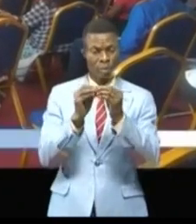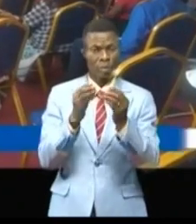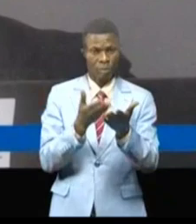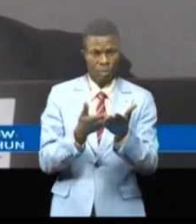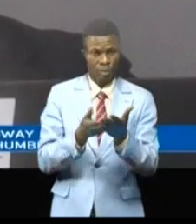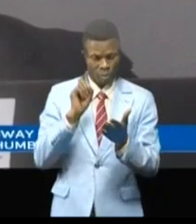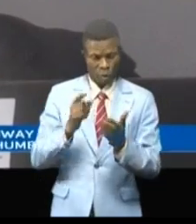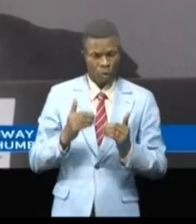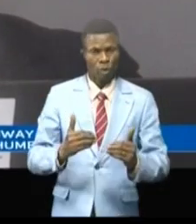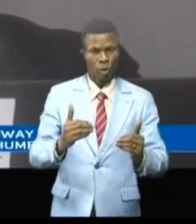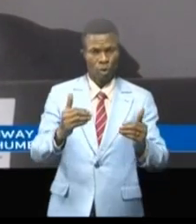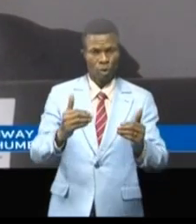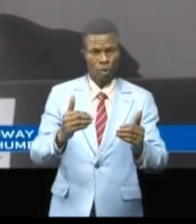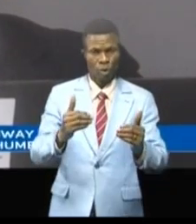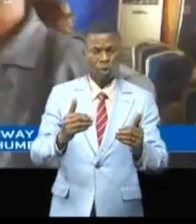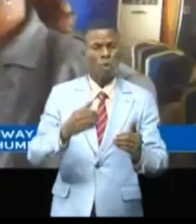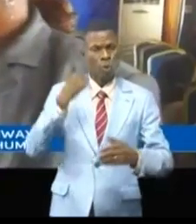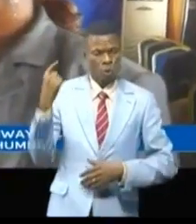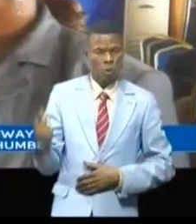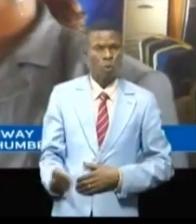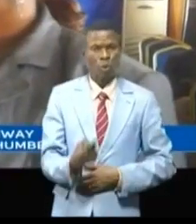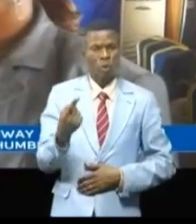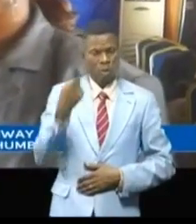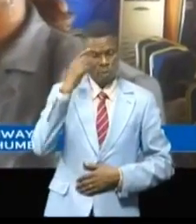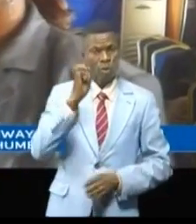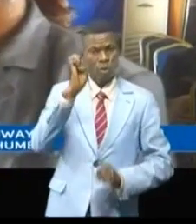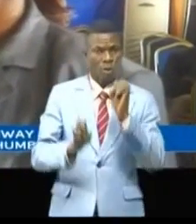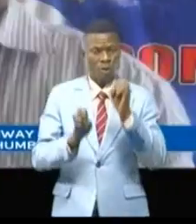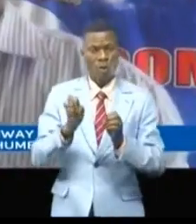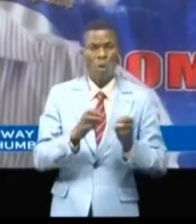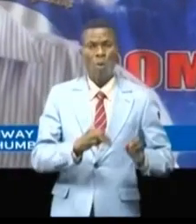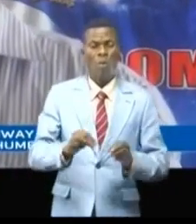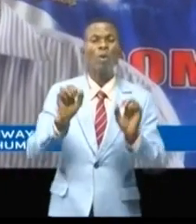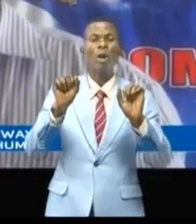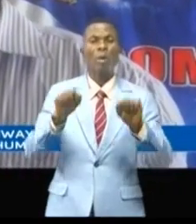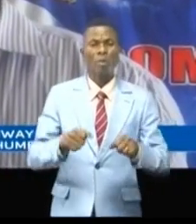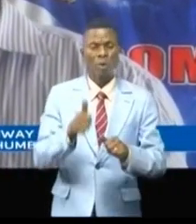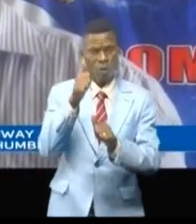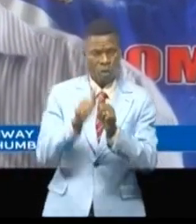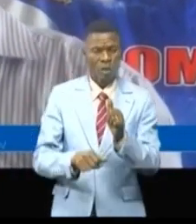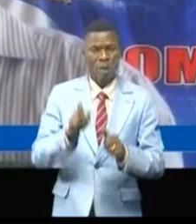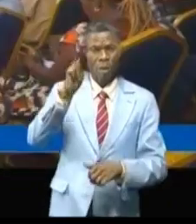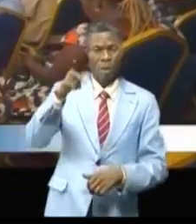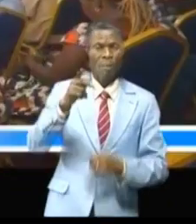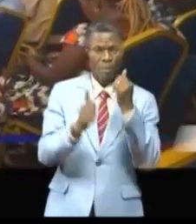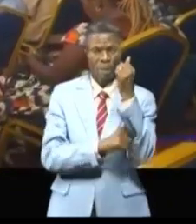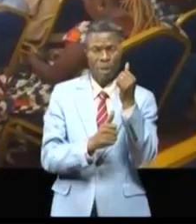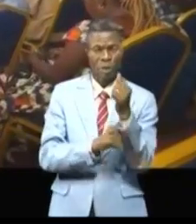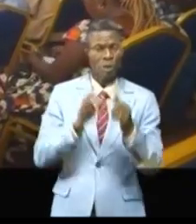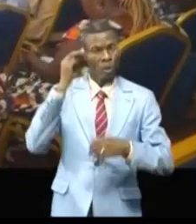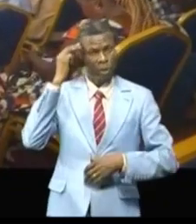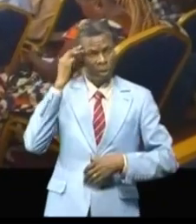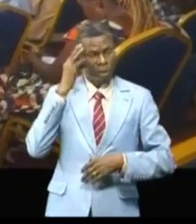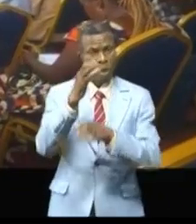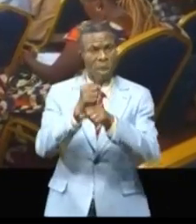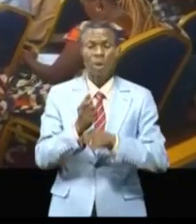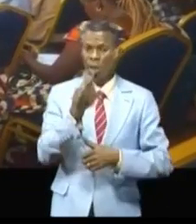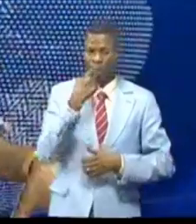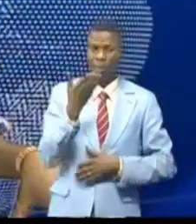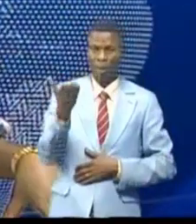devrait se faire à intervalles réguliers pour évaluer la possibilité pour chaque PVVIH d'accéder aux